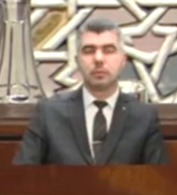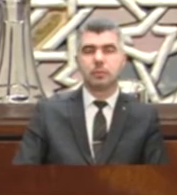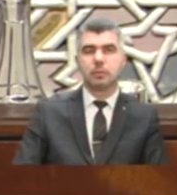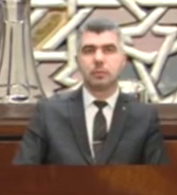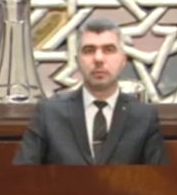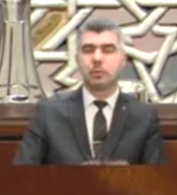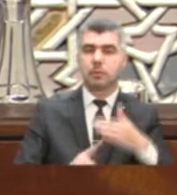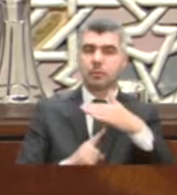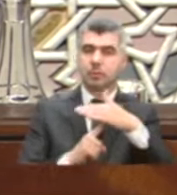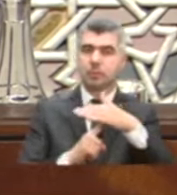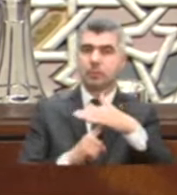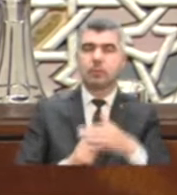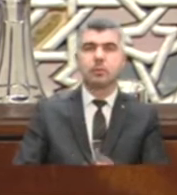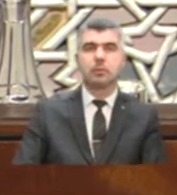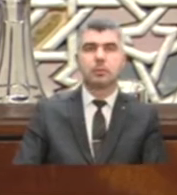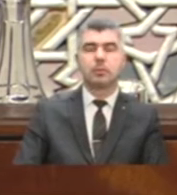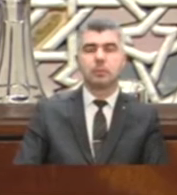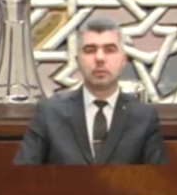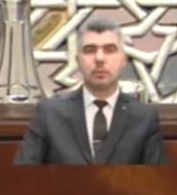نقطه نظام،